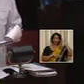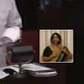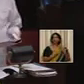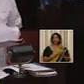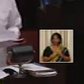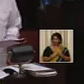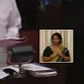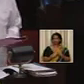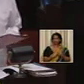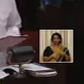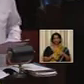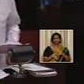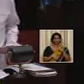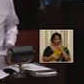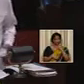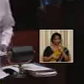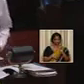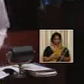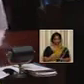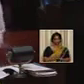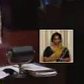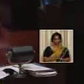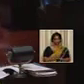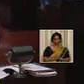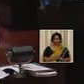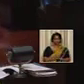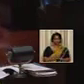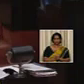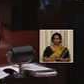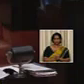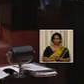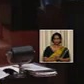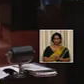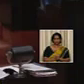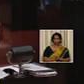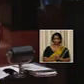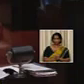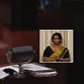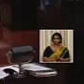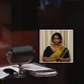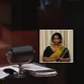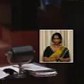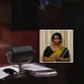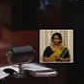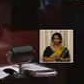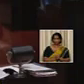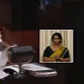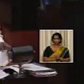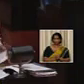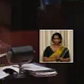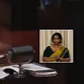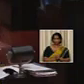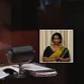ලැබෙනවායි කියන එක මම මේ අවස්ථාවේ මතක් කරන්නට කැමතියි. ඒ වගේම ගරු